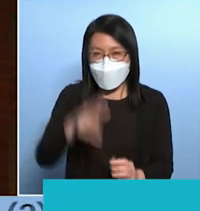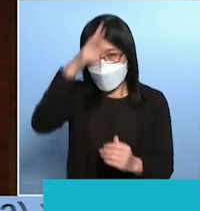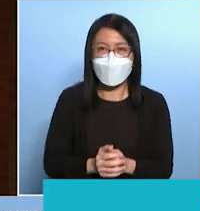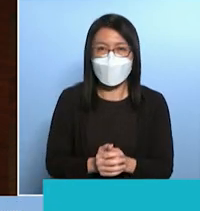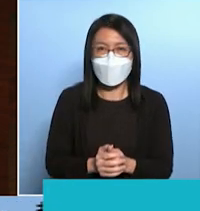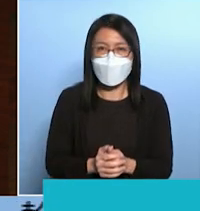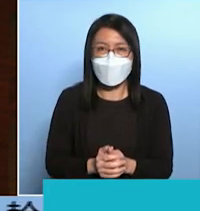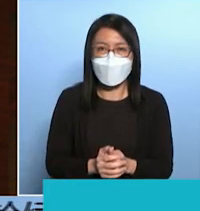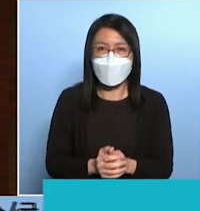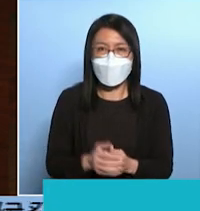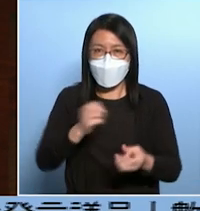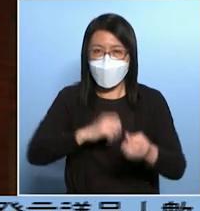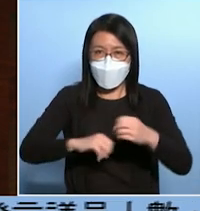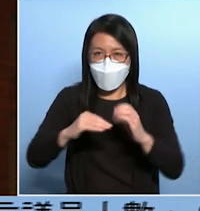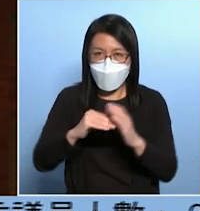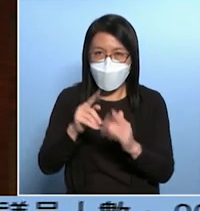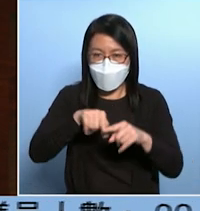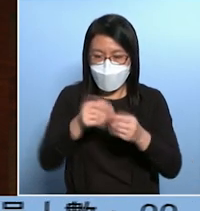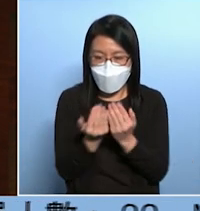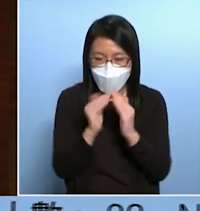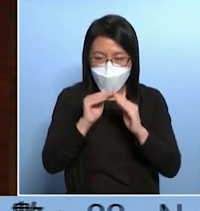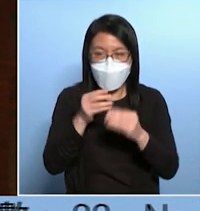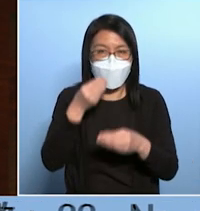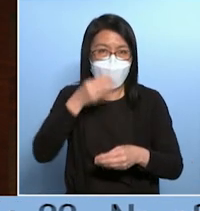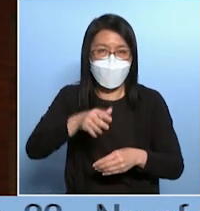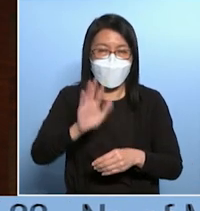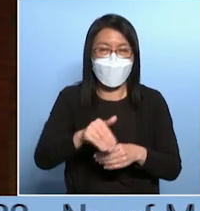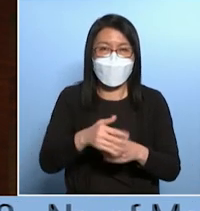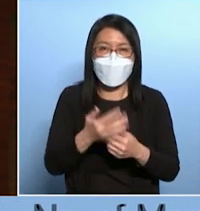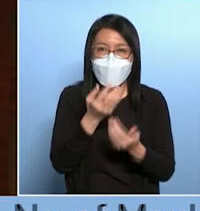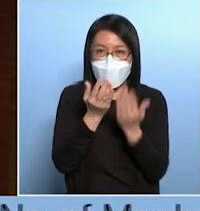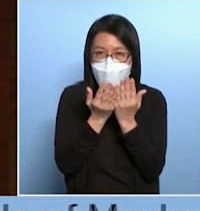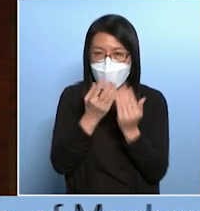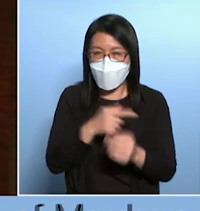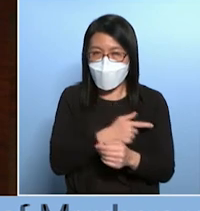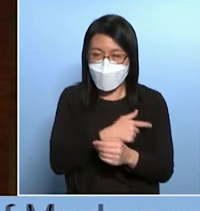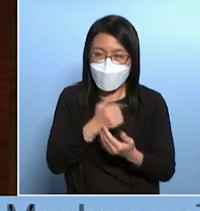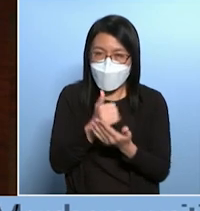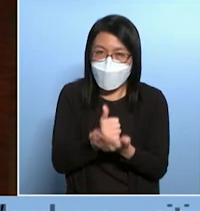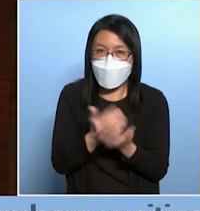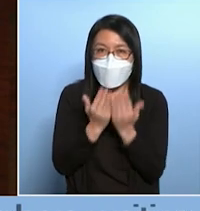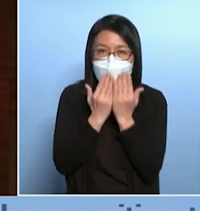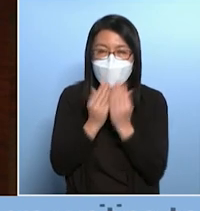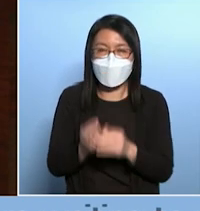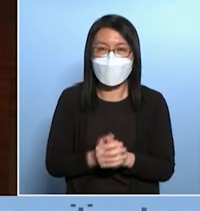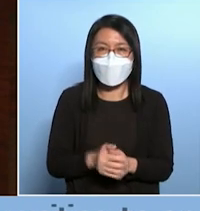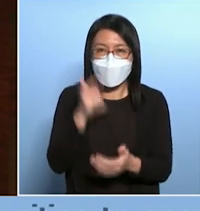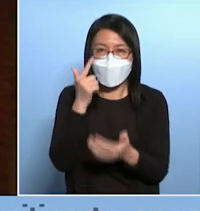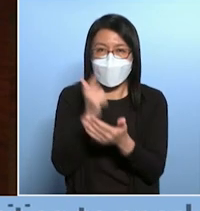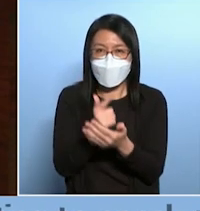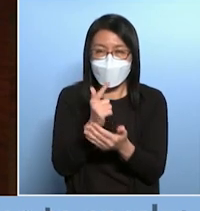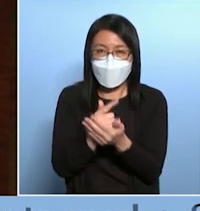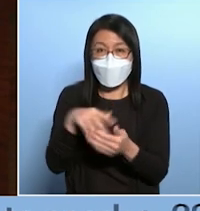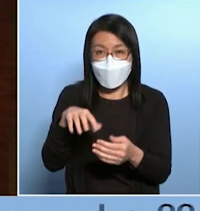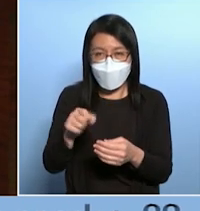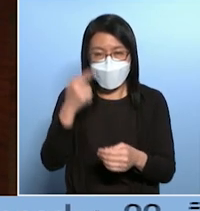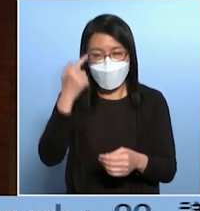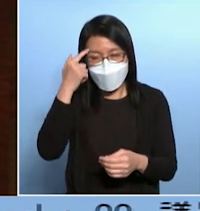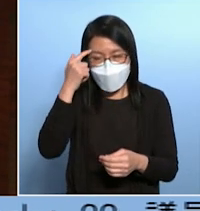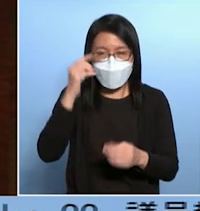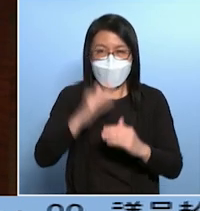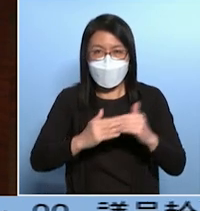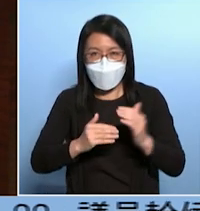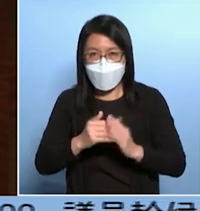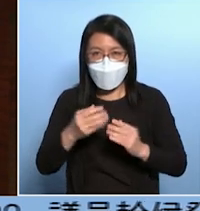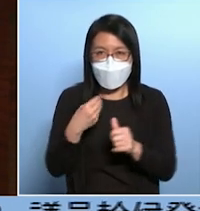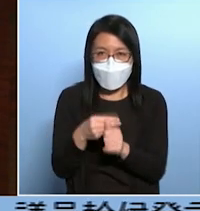的應用科學的大學，提供應用學位課程，注重是實用知識和技能的